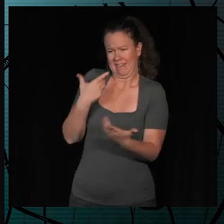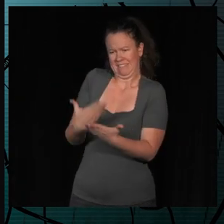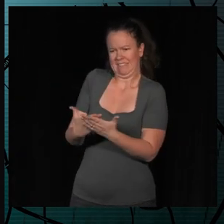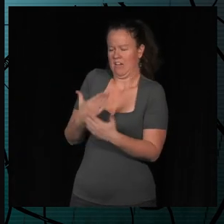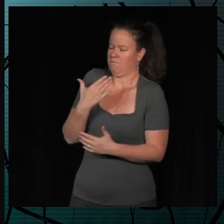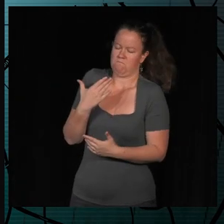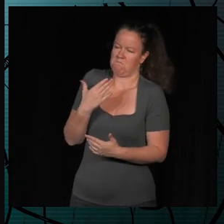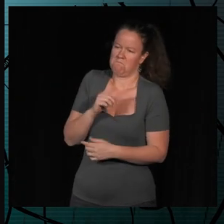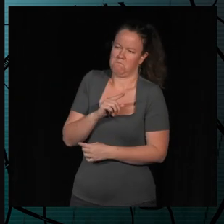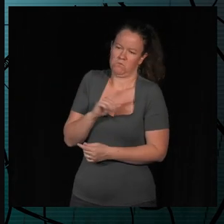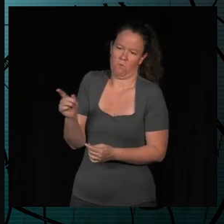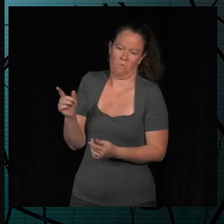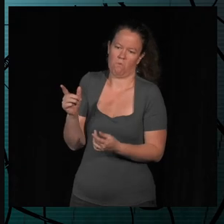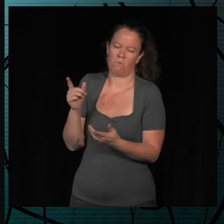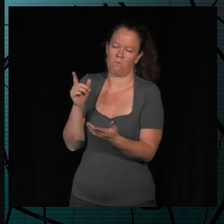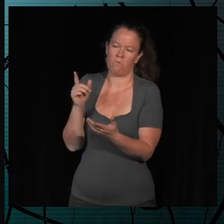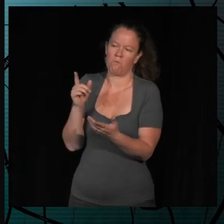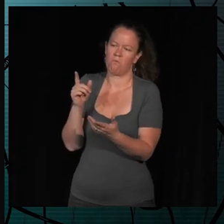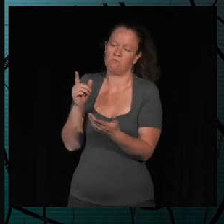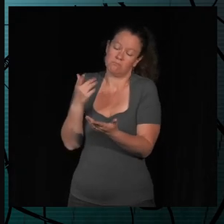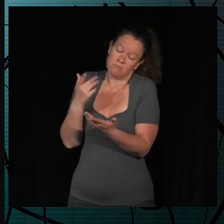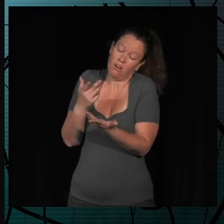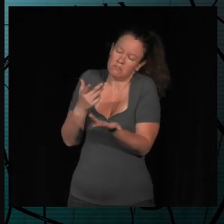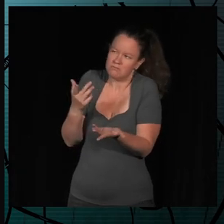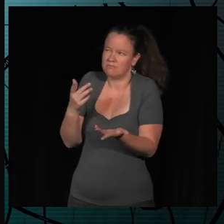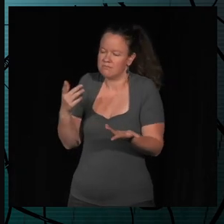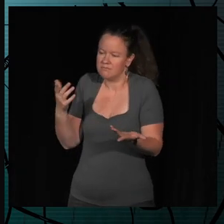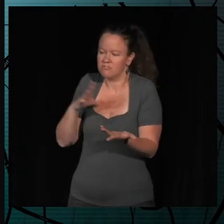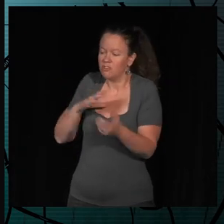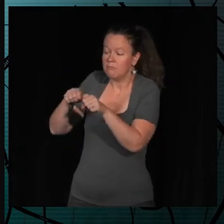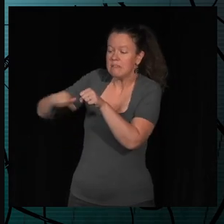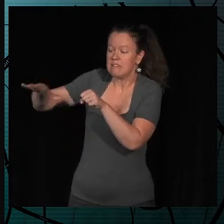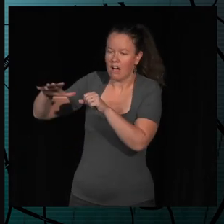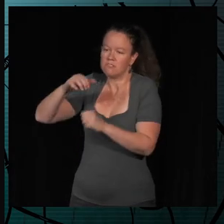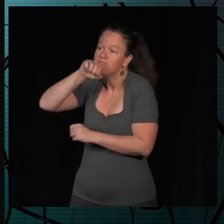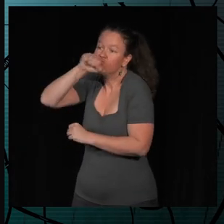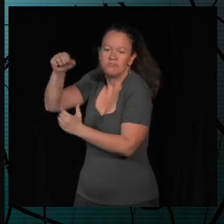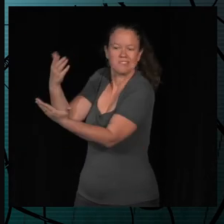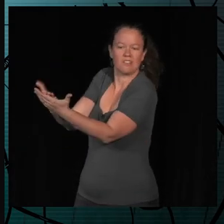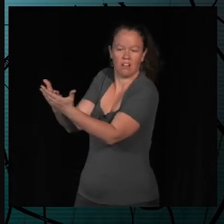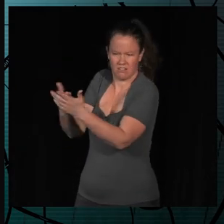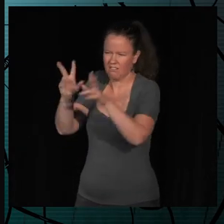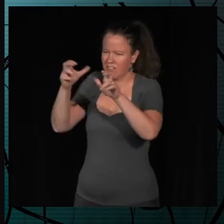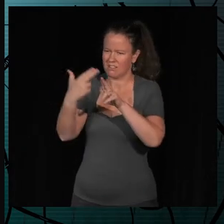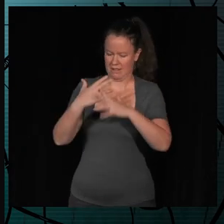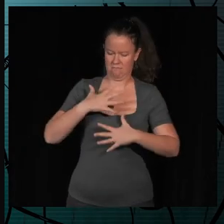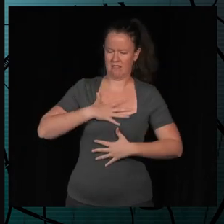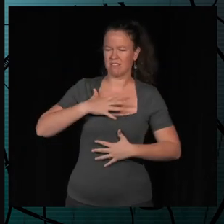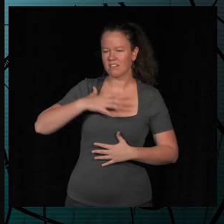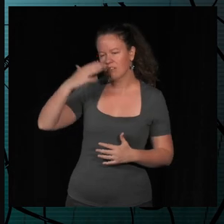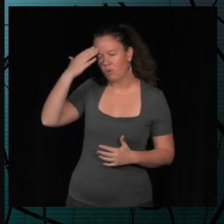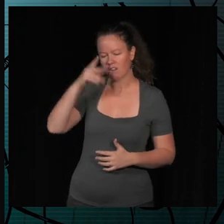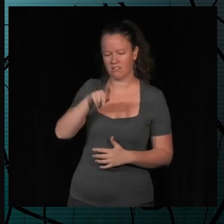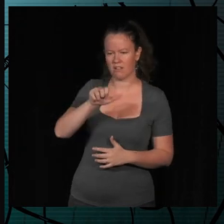sur sur ce questionnement qui parfois est très très médiatique he c'est pour ça que je parle de de panique morale he comme on parle de panique morale pour le